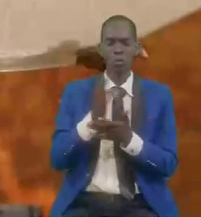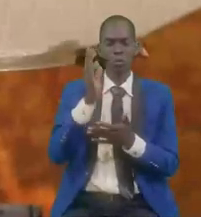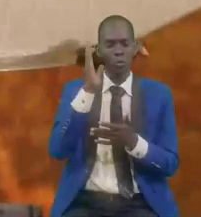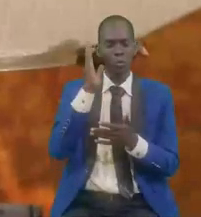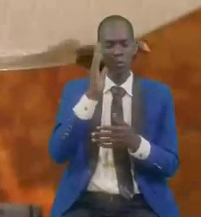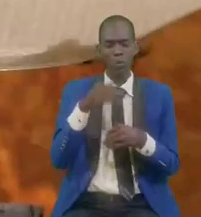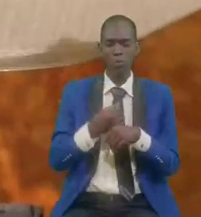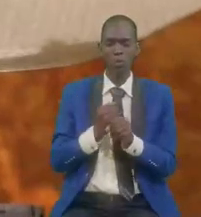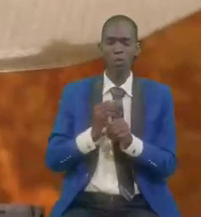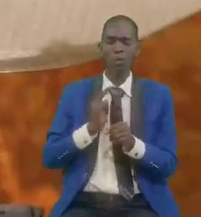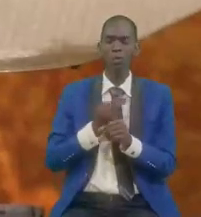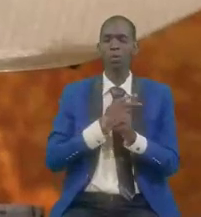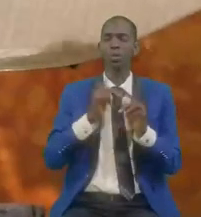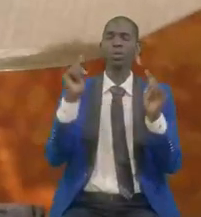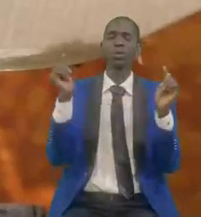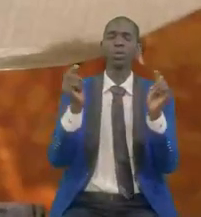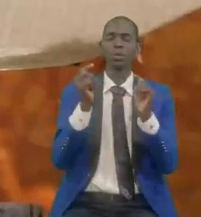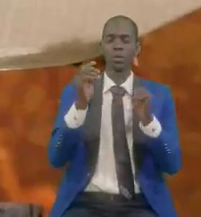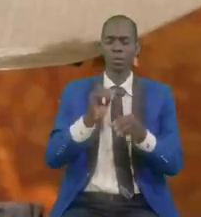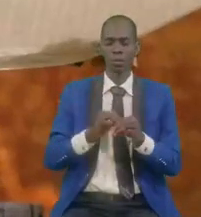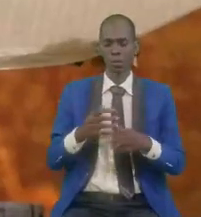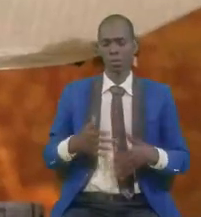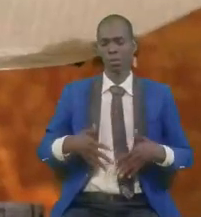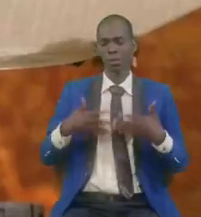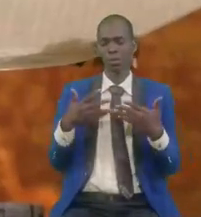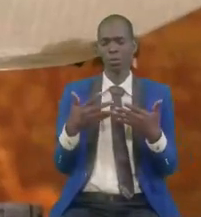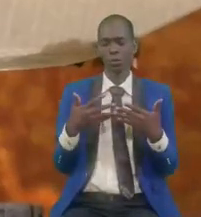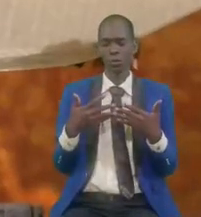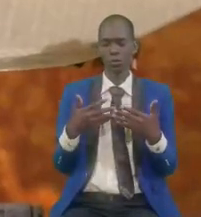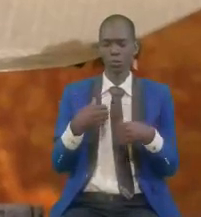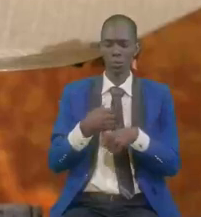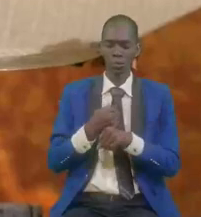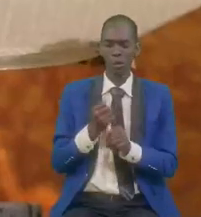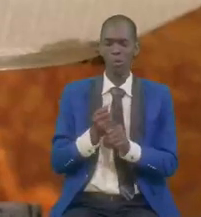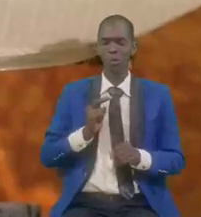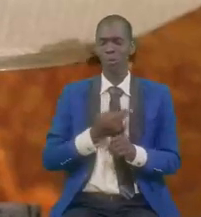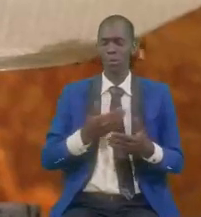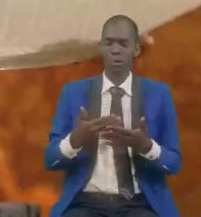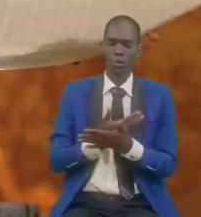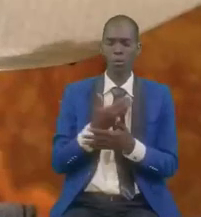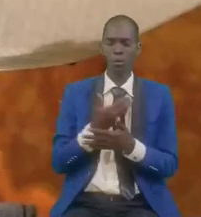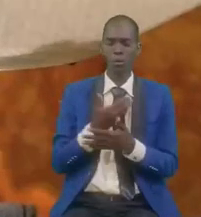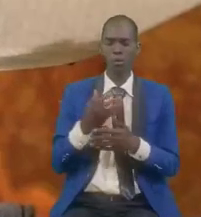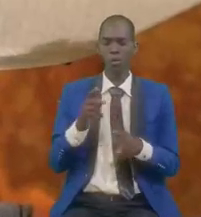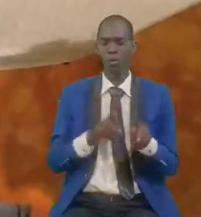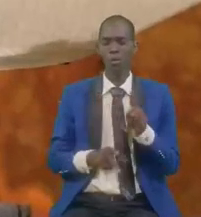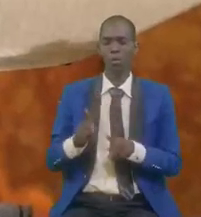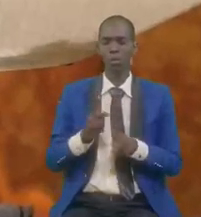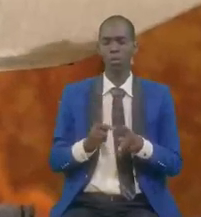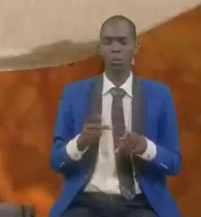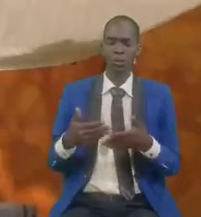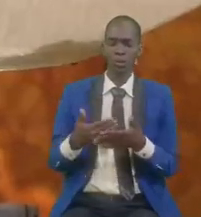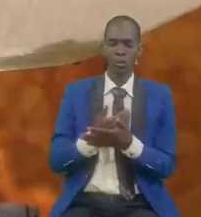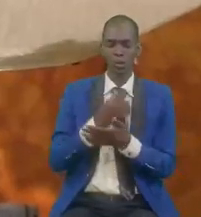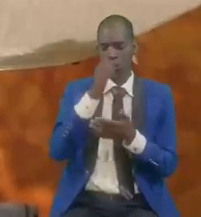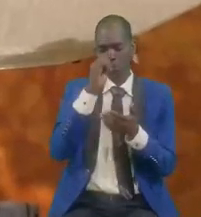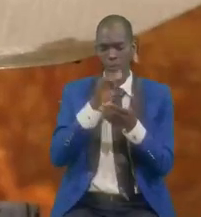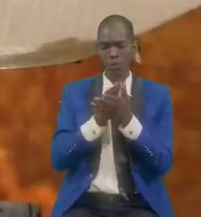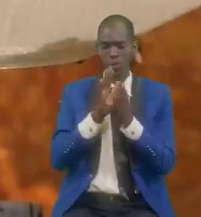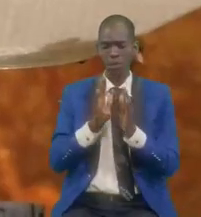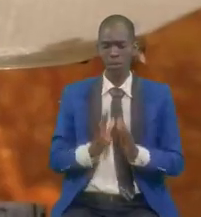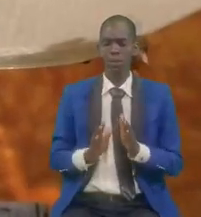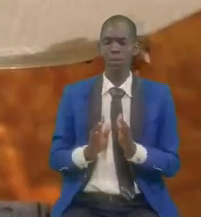vérité nous rende triomphants dans la vie. Que cela fasse de nous de nouveaux chrétiens, de